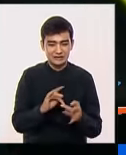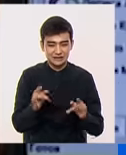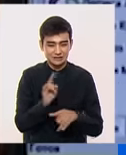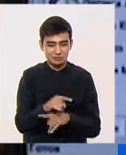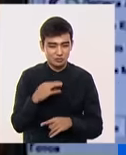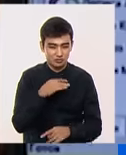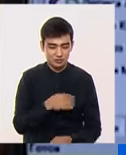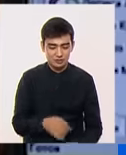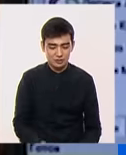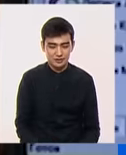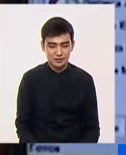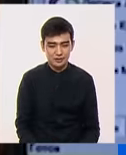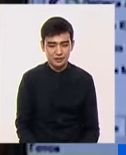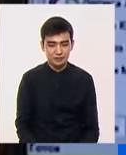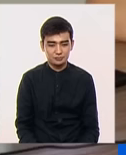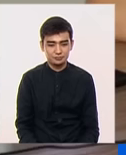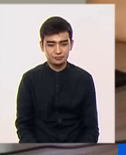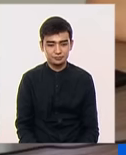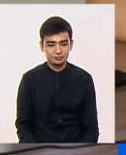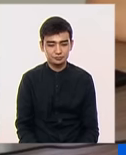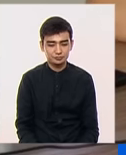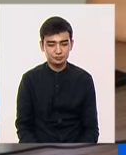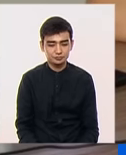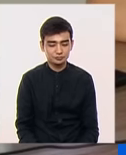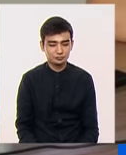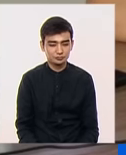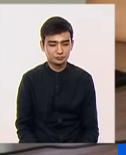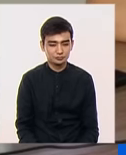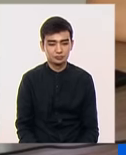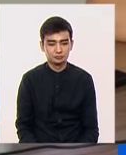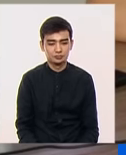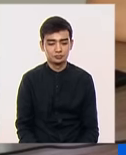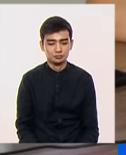осипова ну kentuck мурзин ирина не нашего информбюро нурсултан